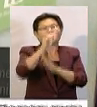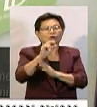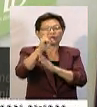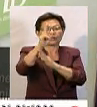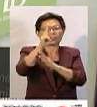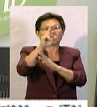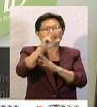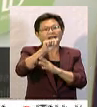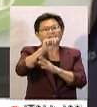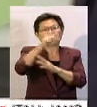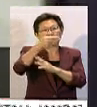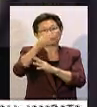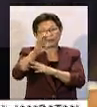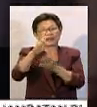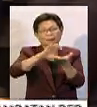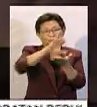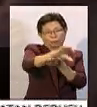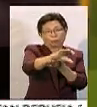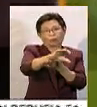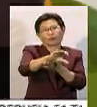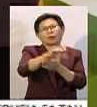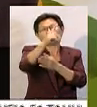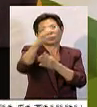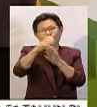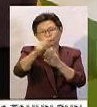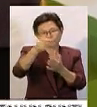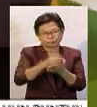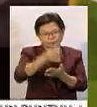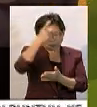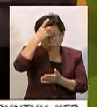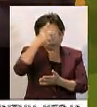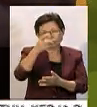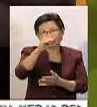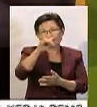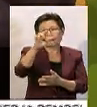Bumi Putera AHB dengan pelaburan serendah RM100. Datuk